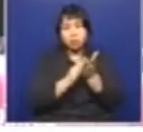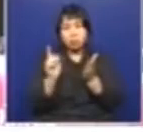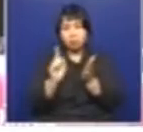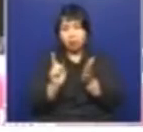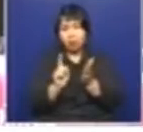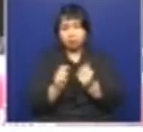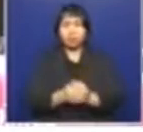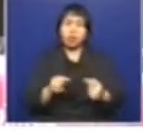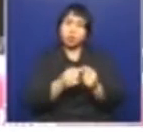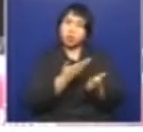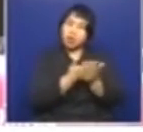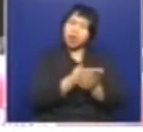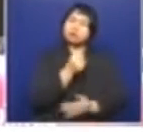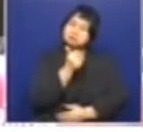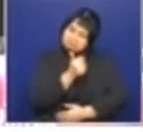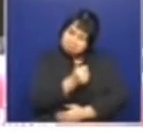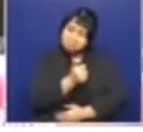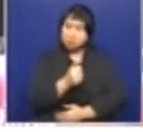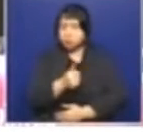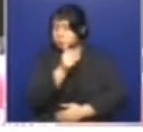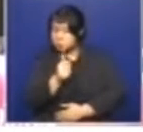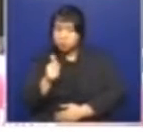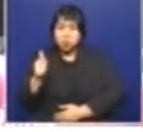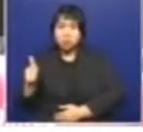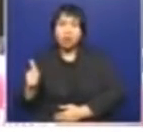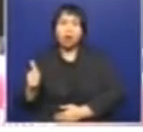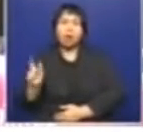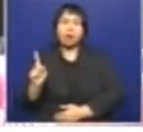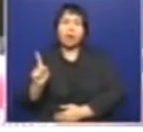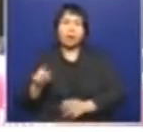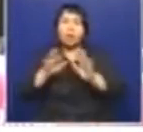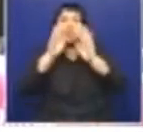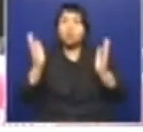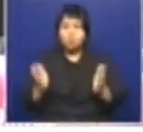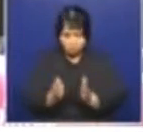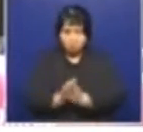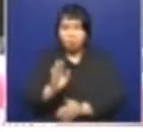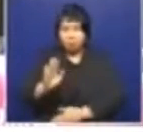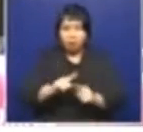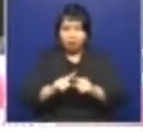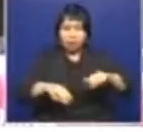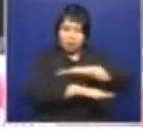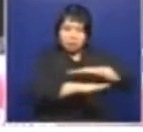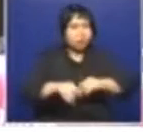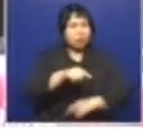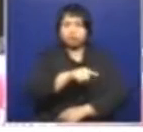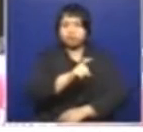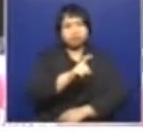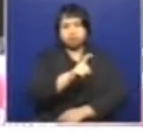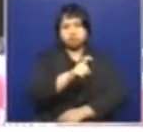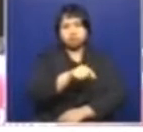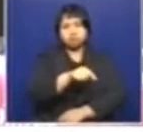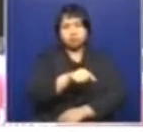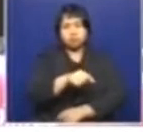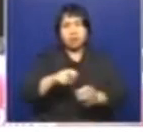คลังดีอะไรดีดีเยอะเนี่ยอันนั้นมันเป็นมหาภาคแต่เศรษฐกิจฐานรากไม่ใช่มันมีความเหลื่อมล้ำกัน